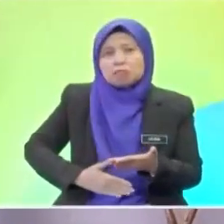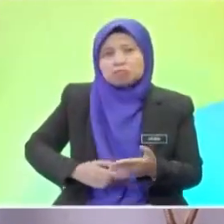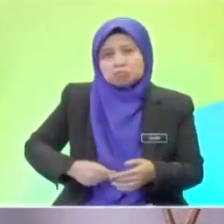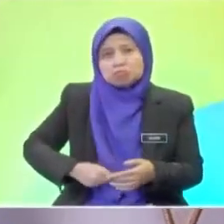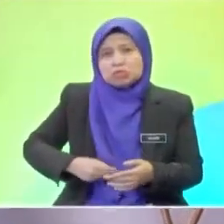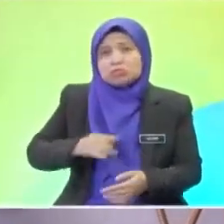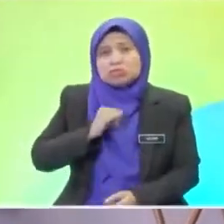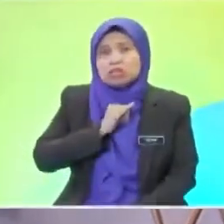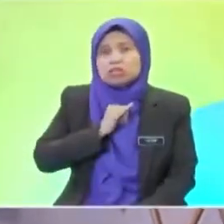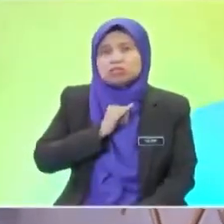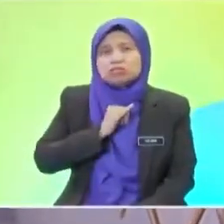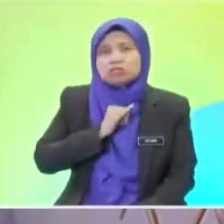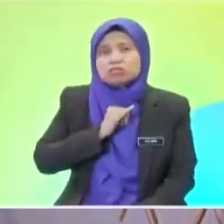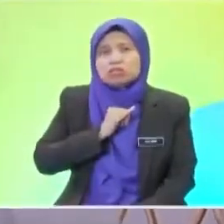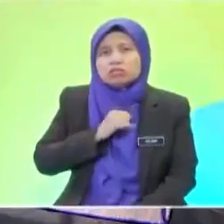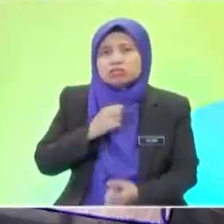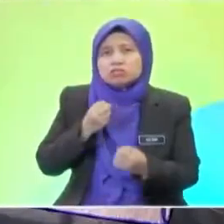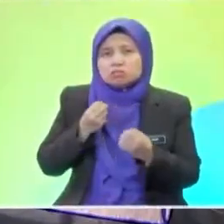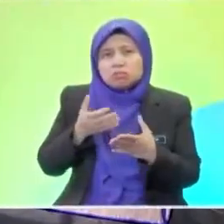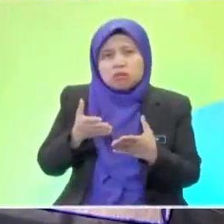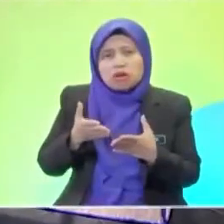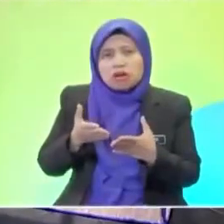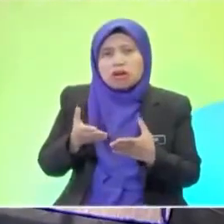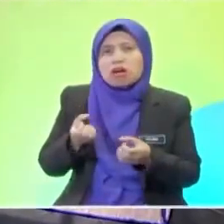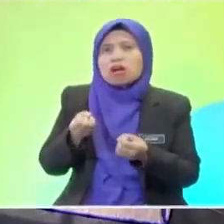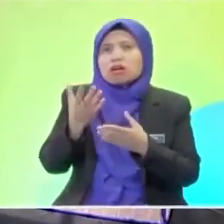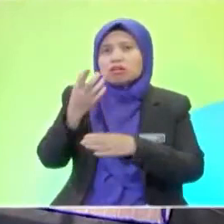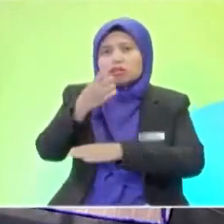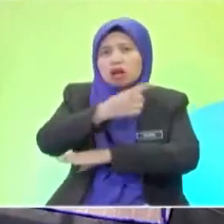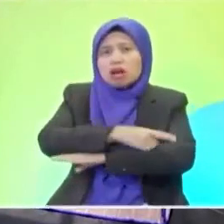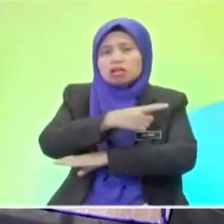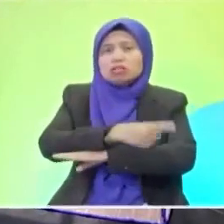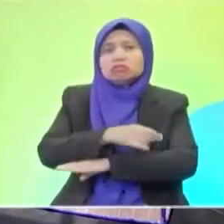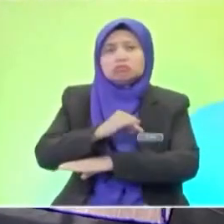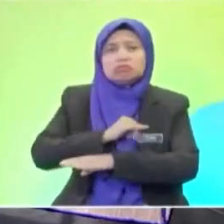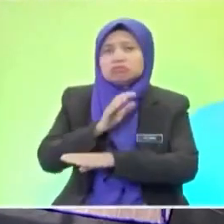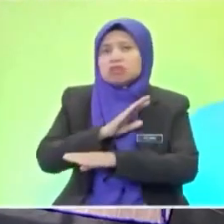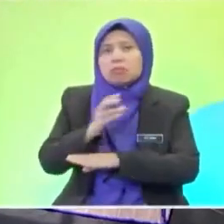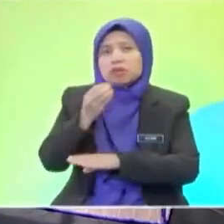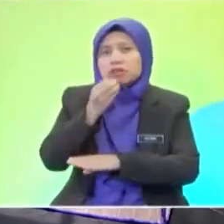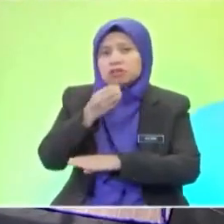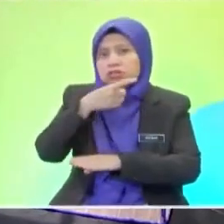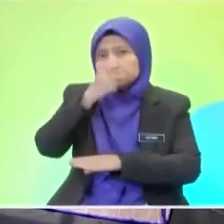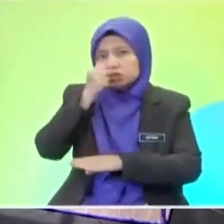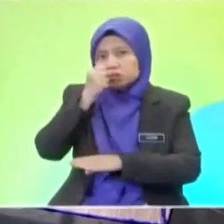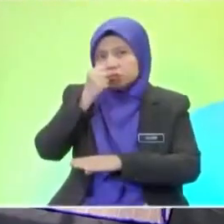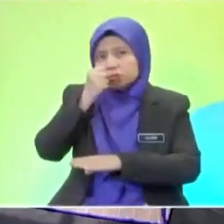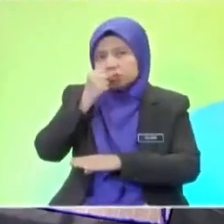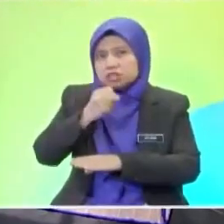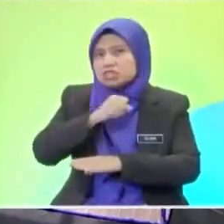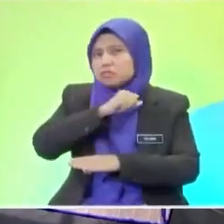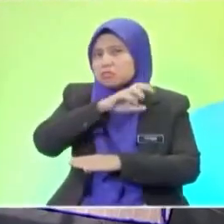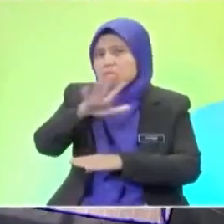Sudah beberapa hari aku tidak makan akibat pencemaran laut biru banyak